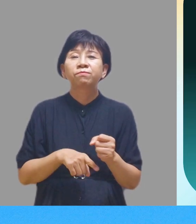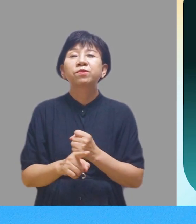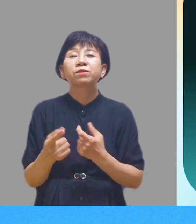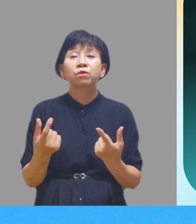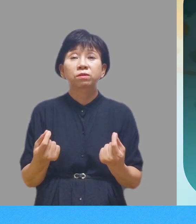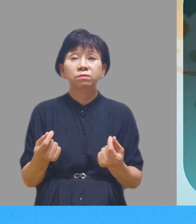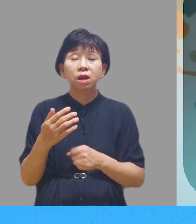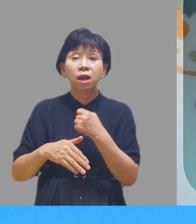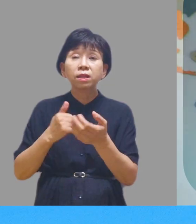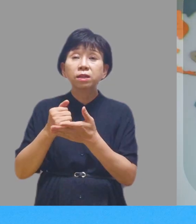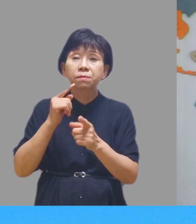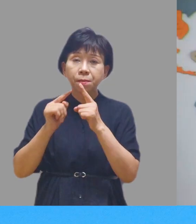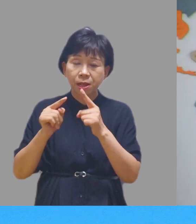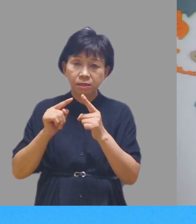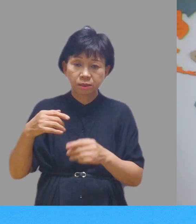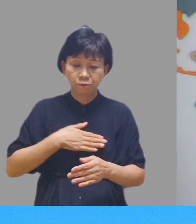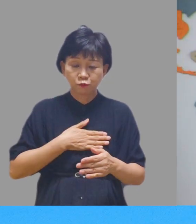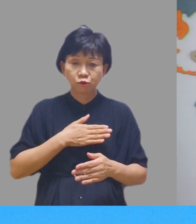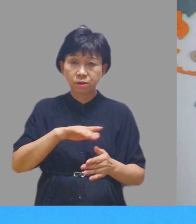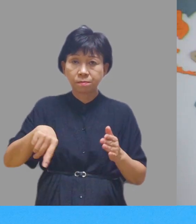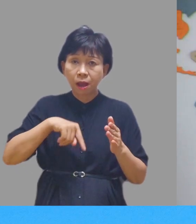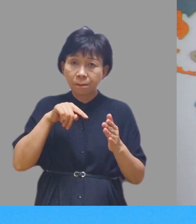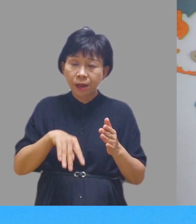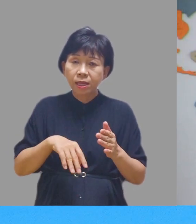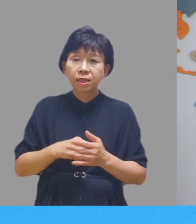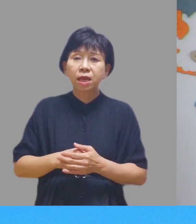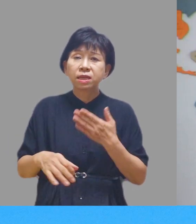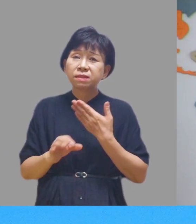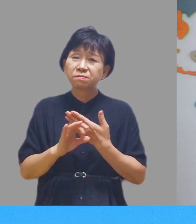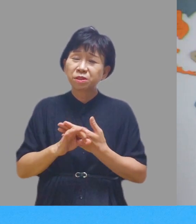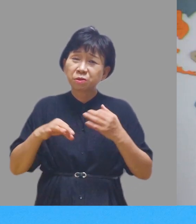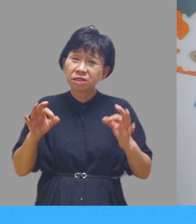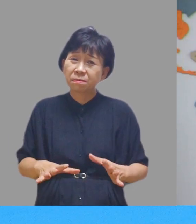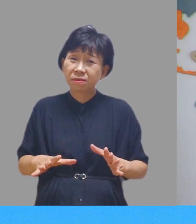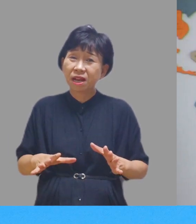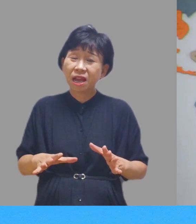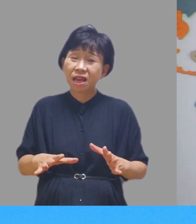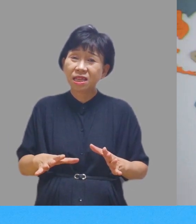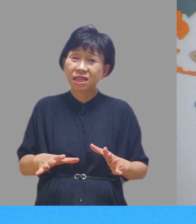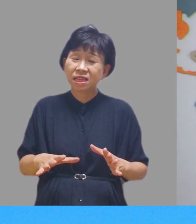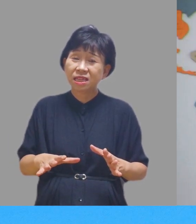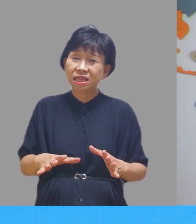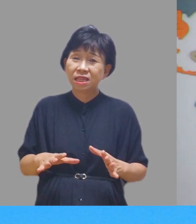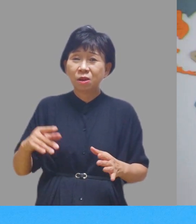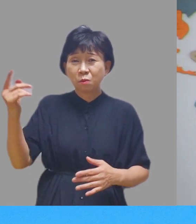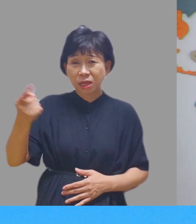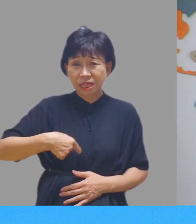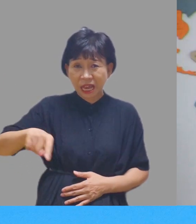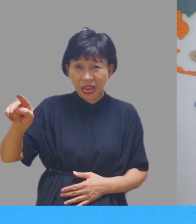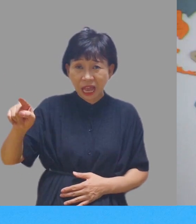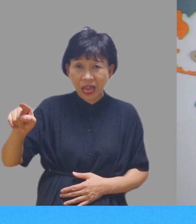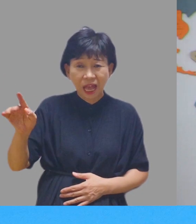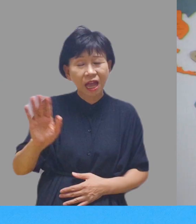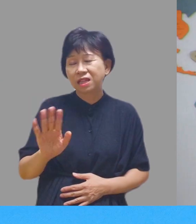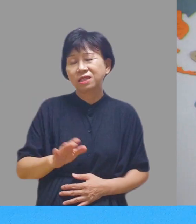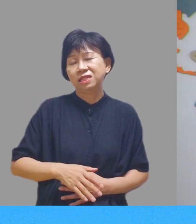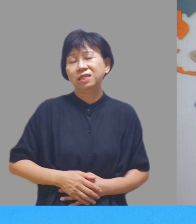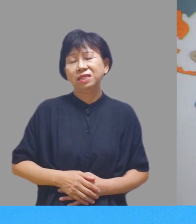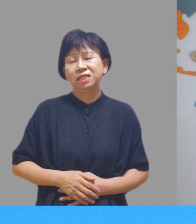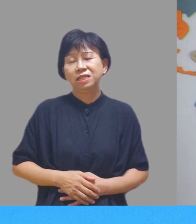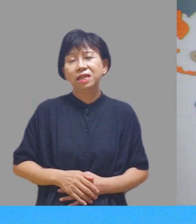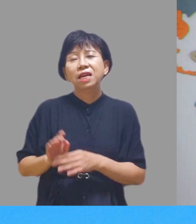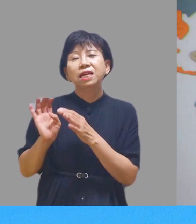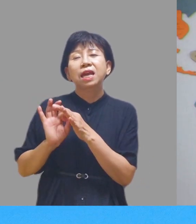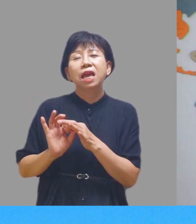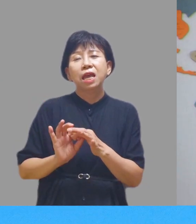말해서 하나님의 말씀이 우리 마음에 스쳐 지나가는 손님처럼 잠깐 왔다가 지나간다.